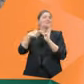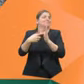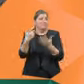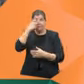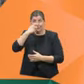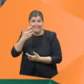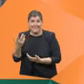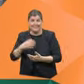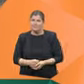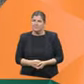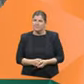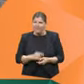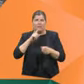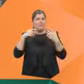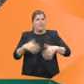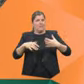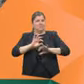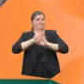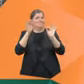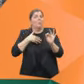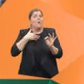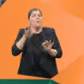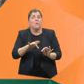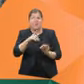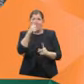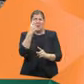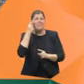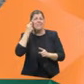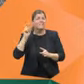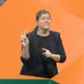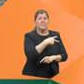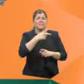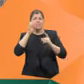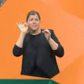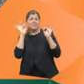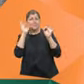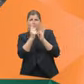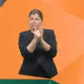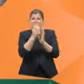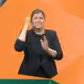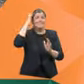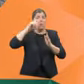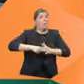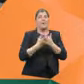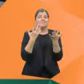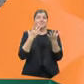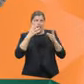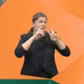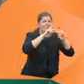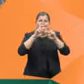vraiment formidable parce que même avec juste un coup d'œil rapide, déjà le cerveau